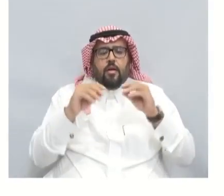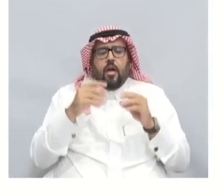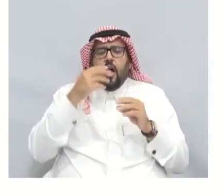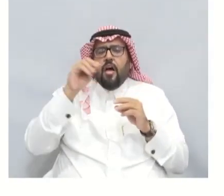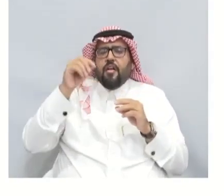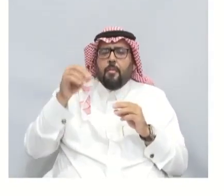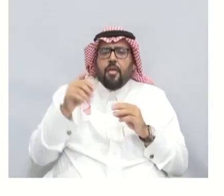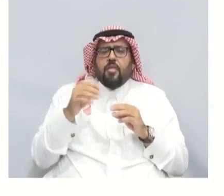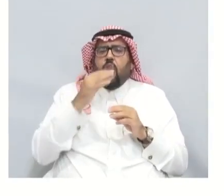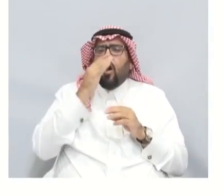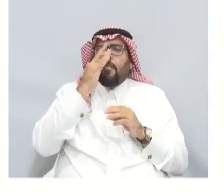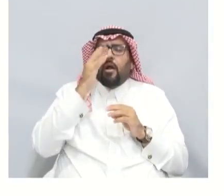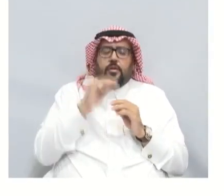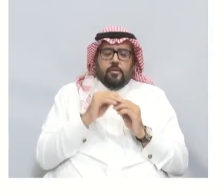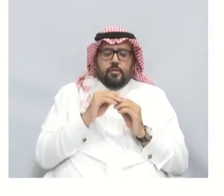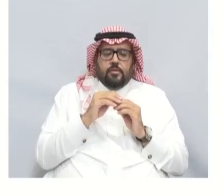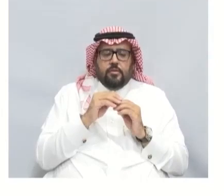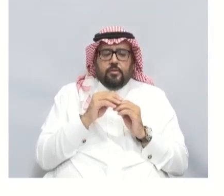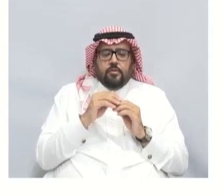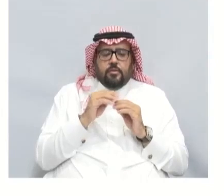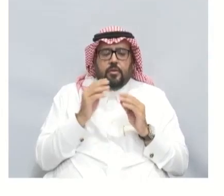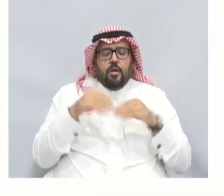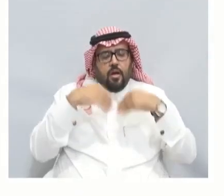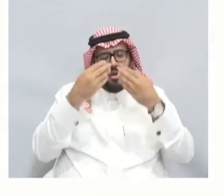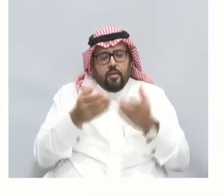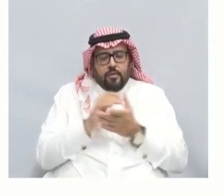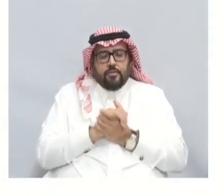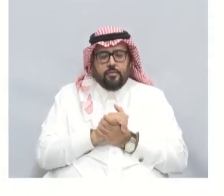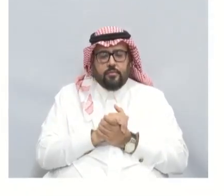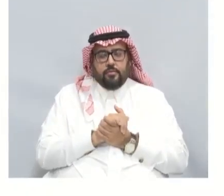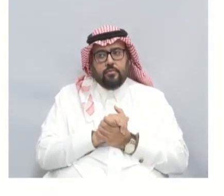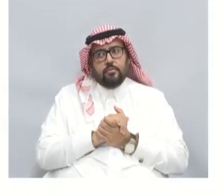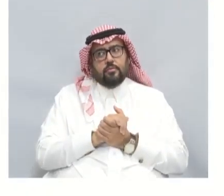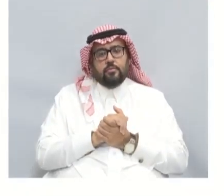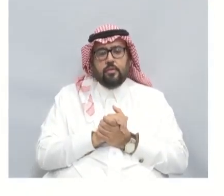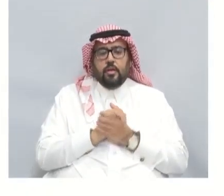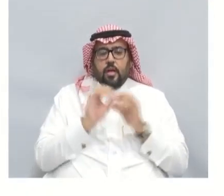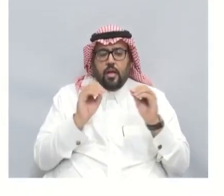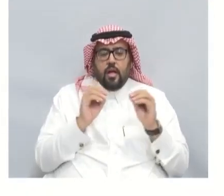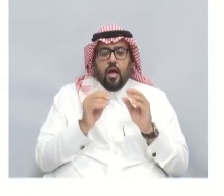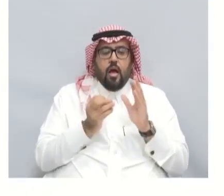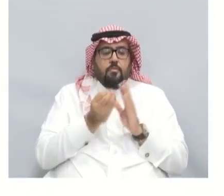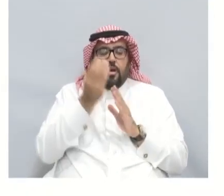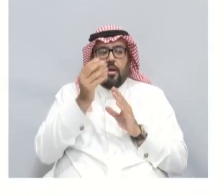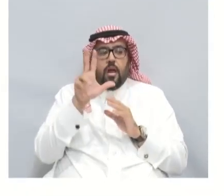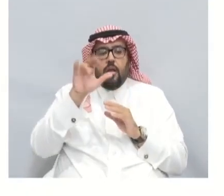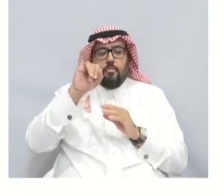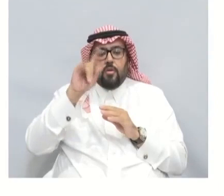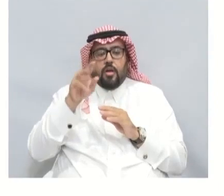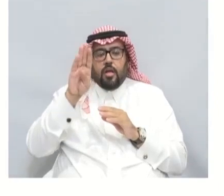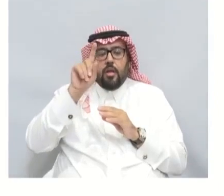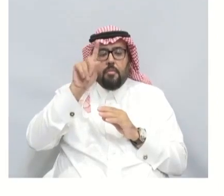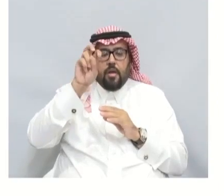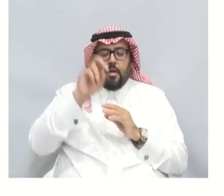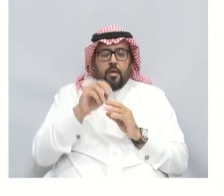رماد وغبار وأيضا أشياء أخرى كثيرة. إذا أحد أنواع البراكين المركبة